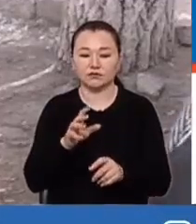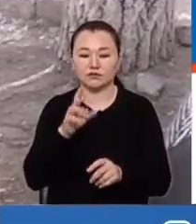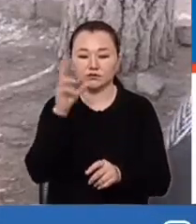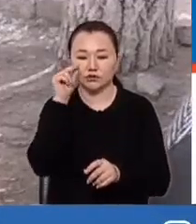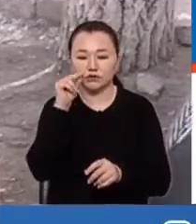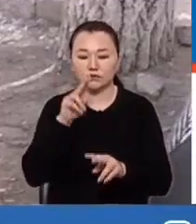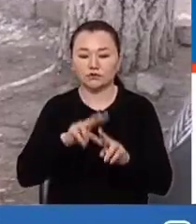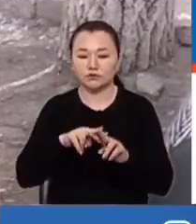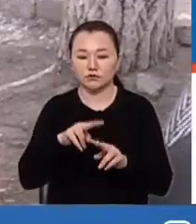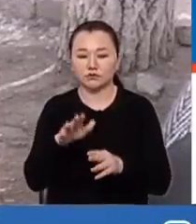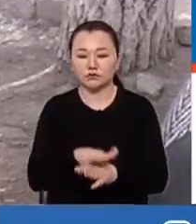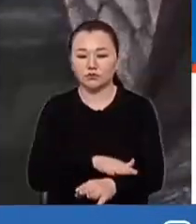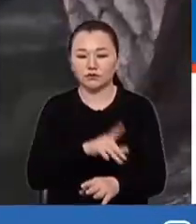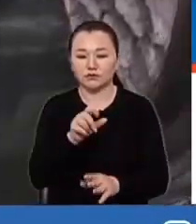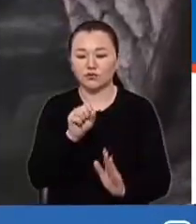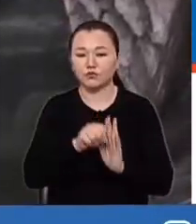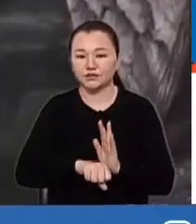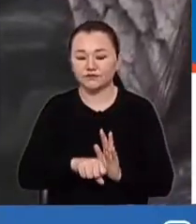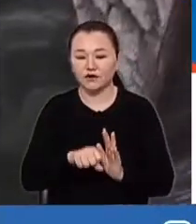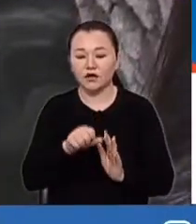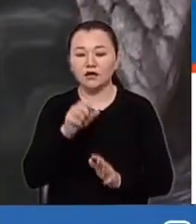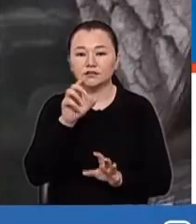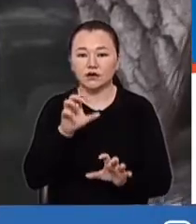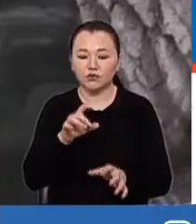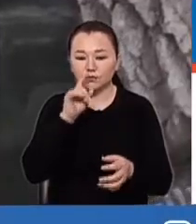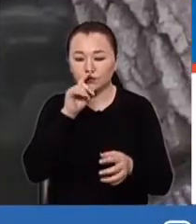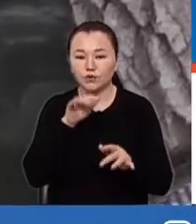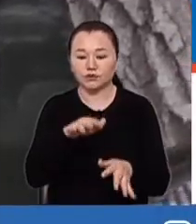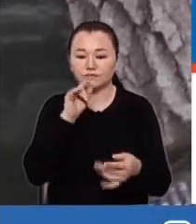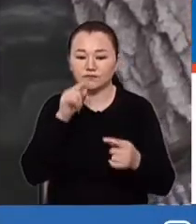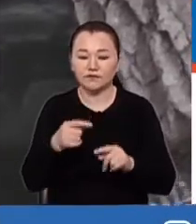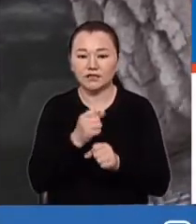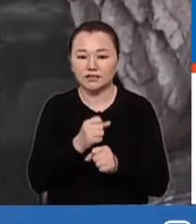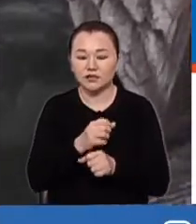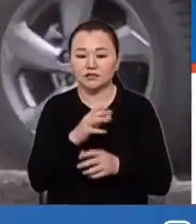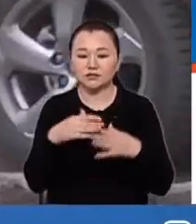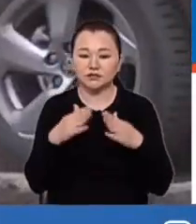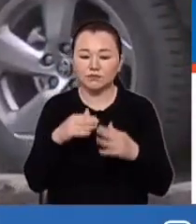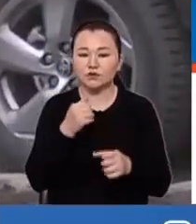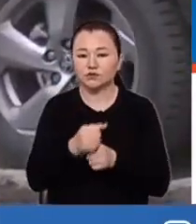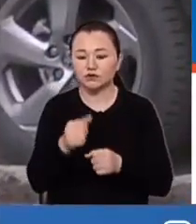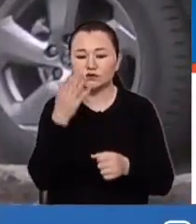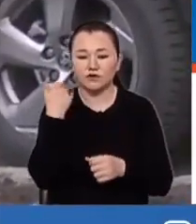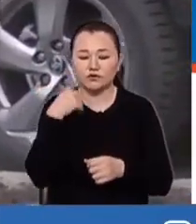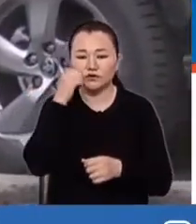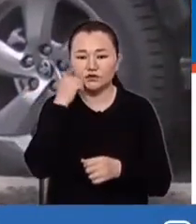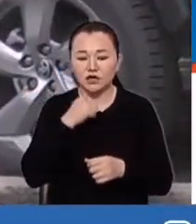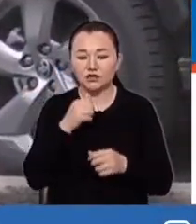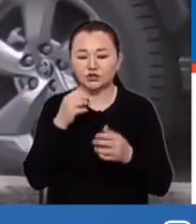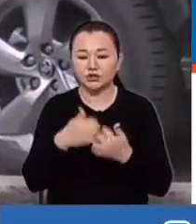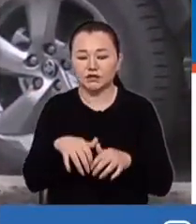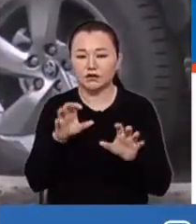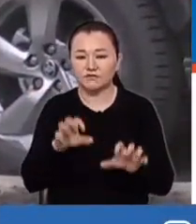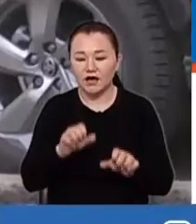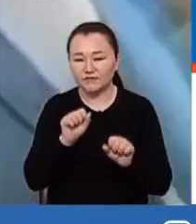сроки длительные за убийство. Закон о противодействии семейно-бытовому насилию давно устарел, считает адвокат. Новый